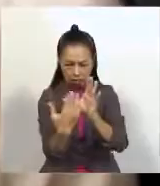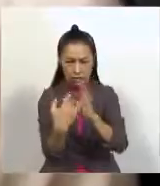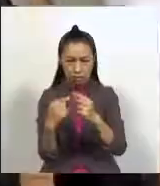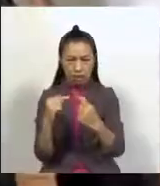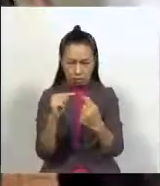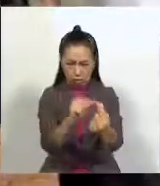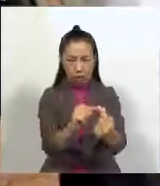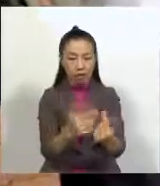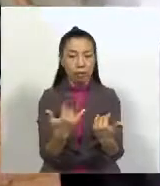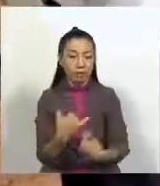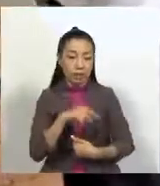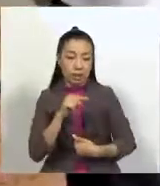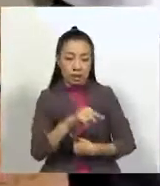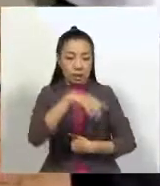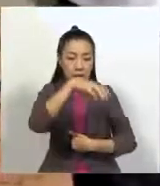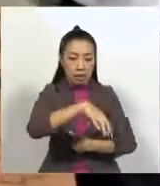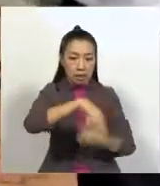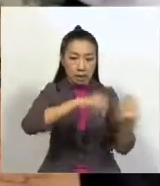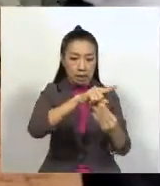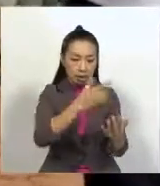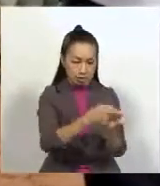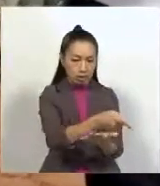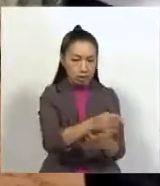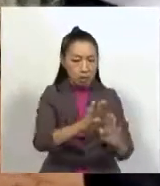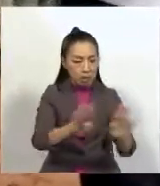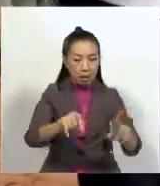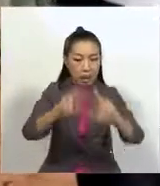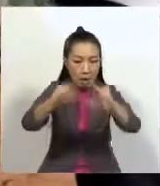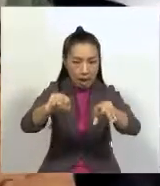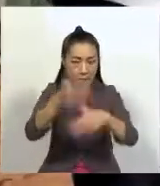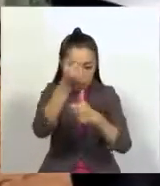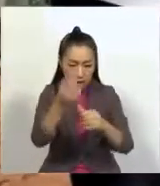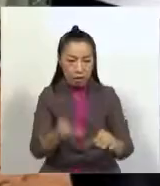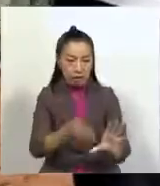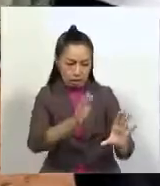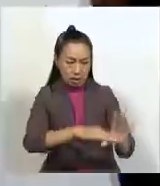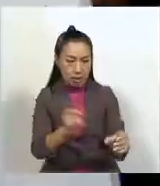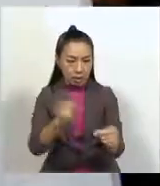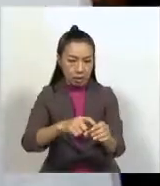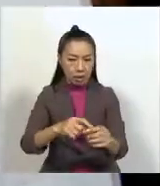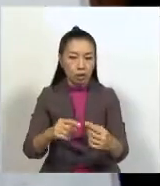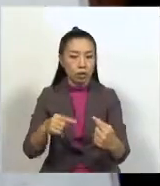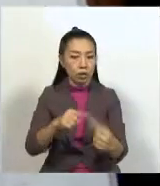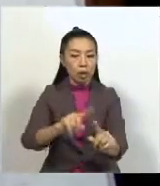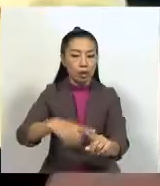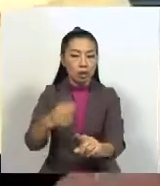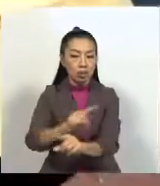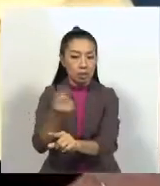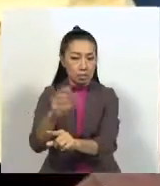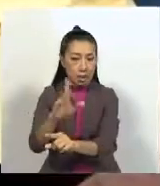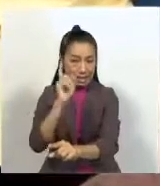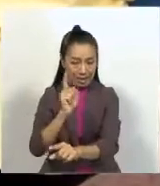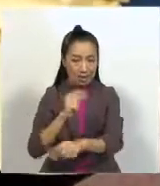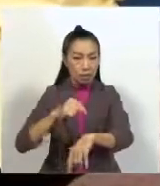องจึงได้ให้ทางสำนักงานเศรษฐกิจการคลังขยายเวลารับสมัครไปจนถึงวันที่15ตุลาคมนี้จากเดิมที่จะสิ้นสุ